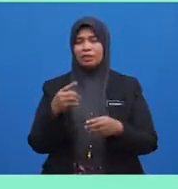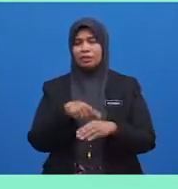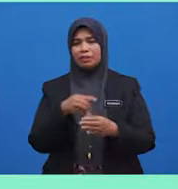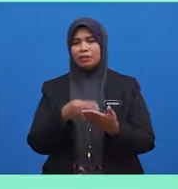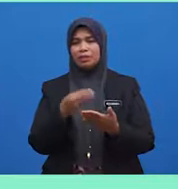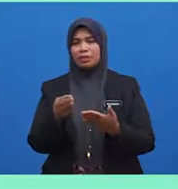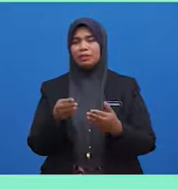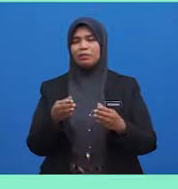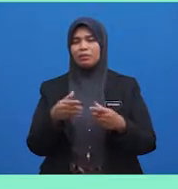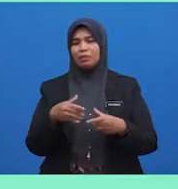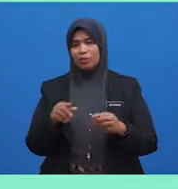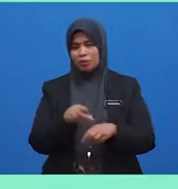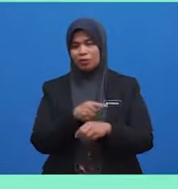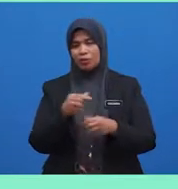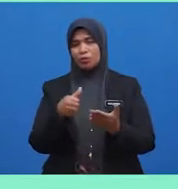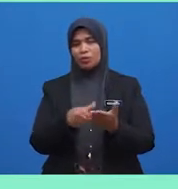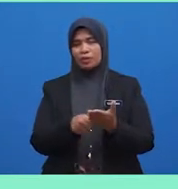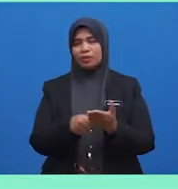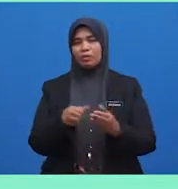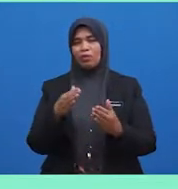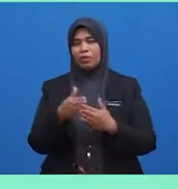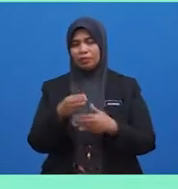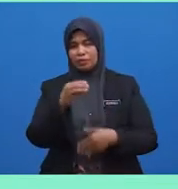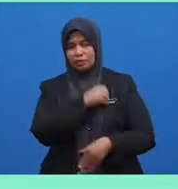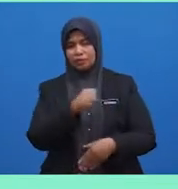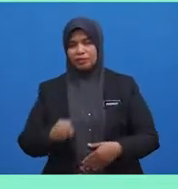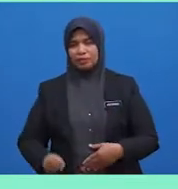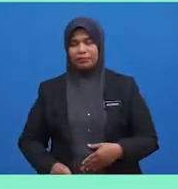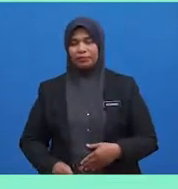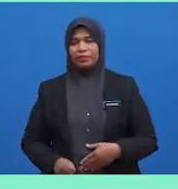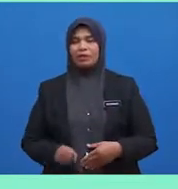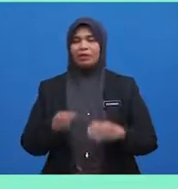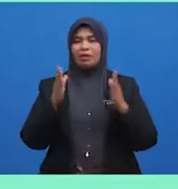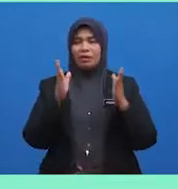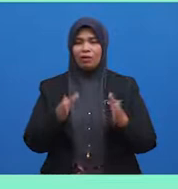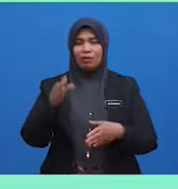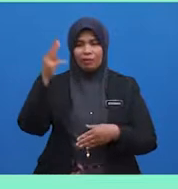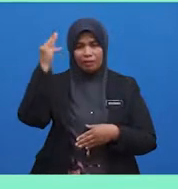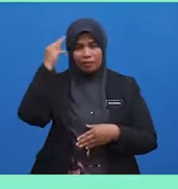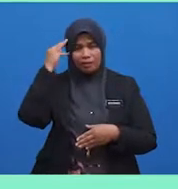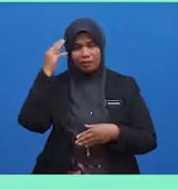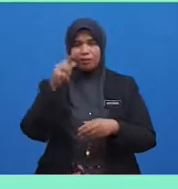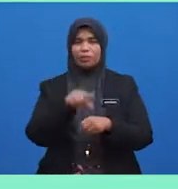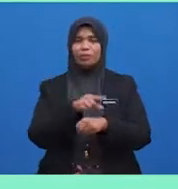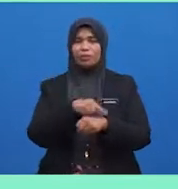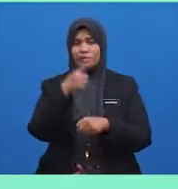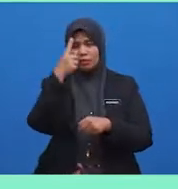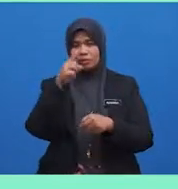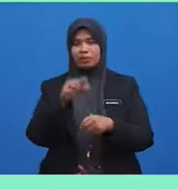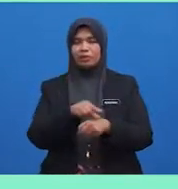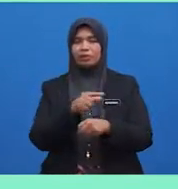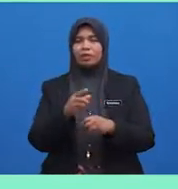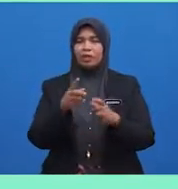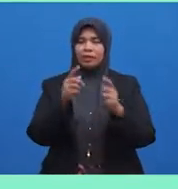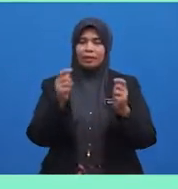Sultan. Orang Melayu menggunakan biji timah bagi kegunaan tempatan dan diperdagangkan.